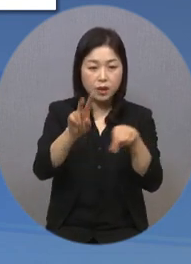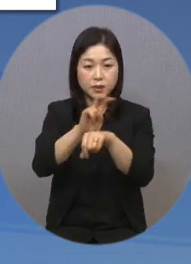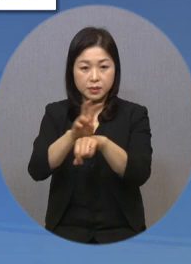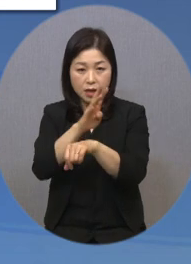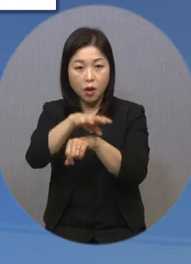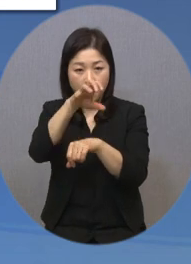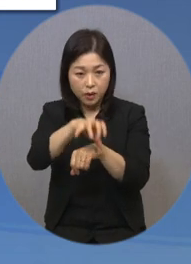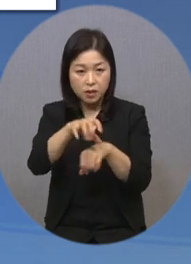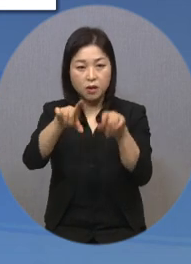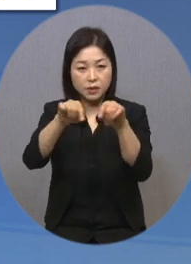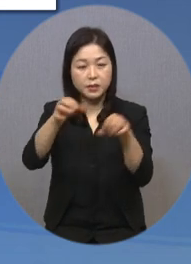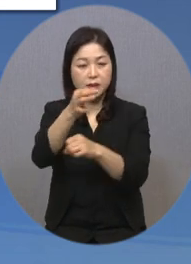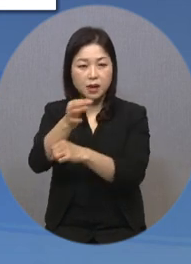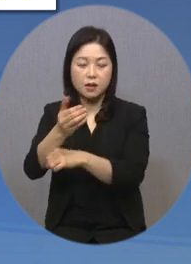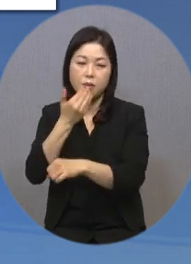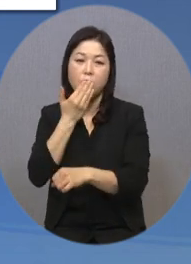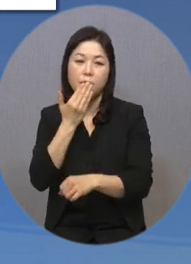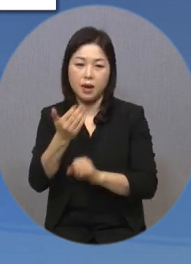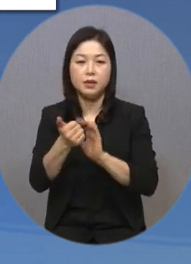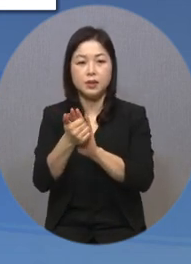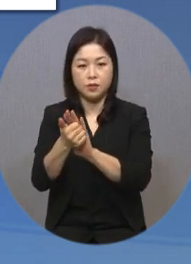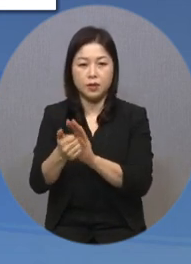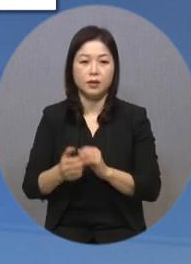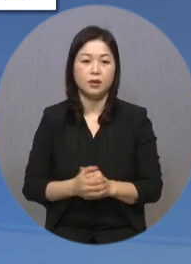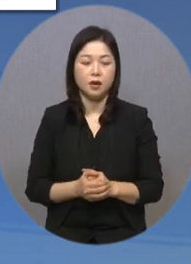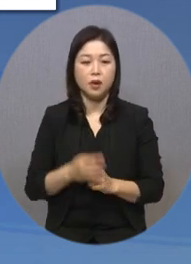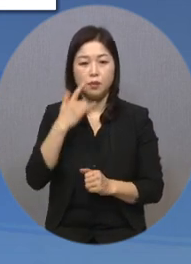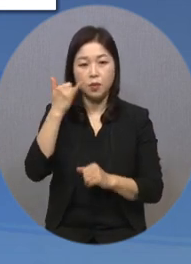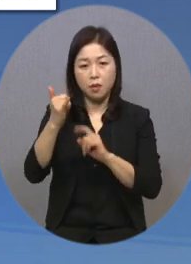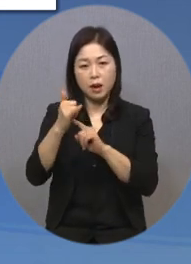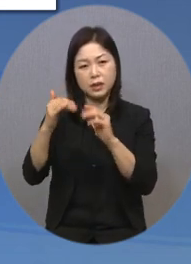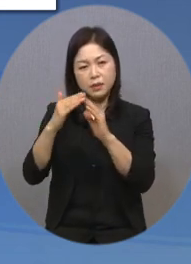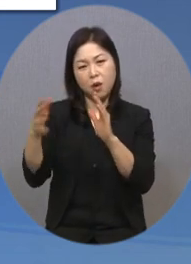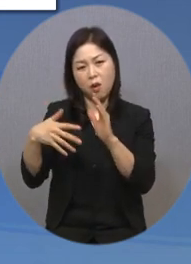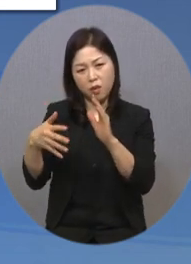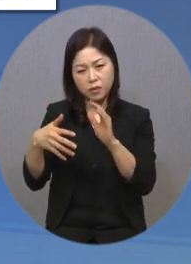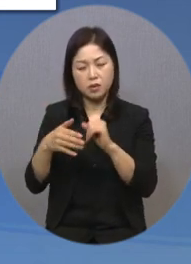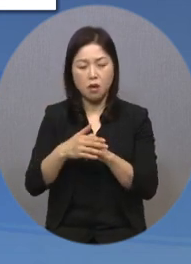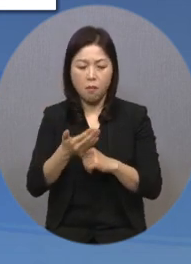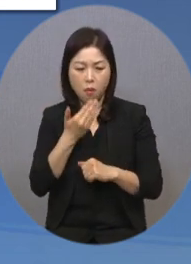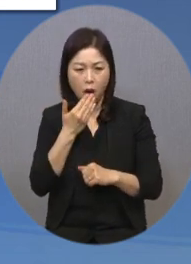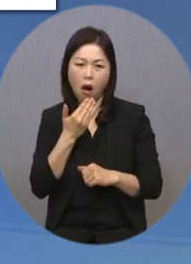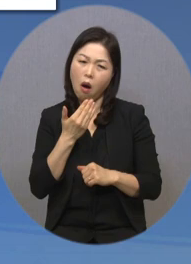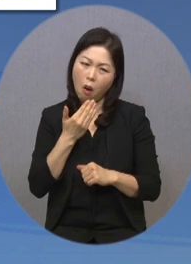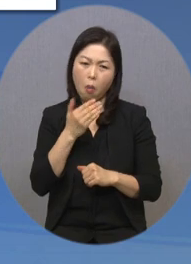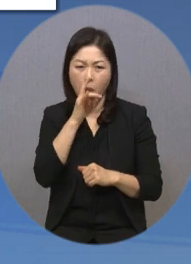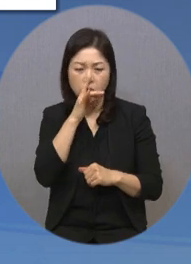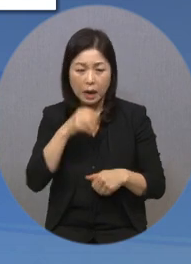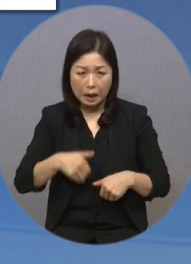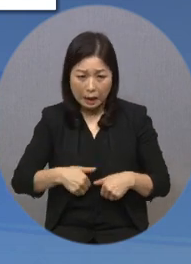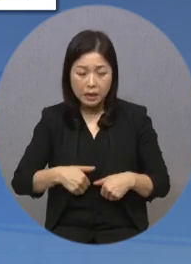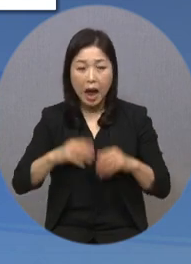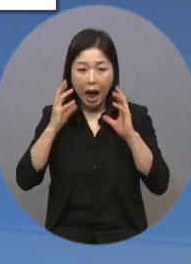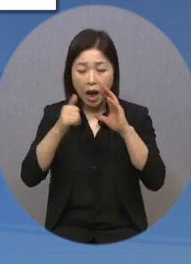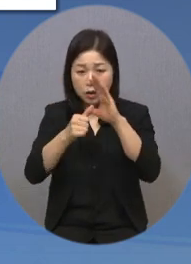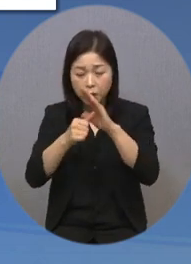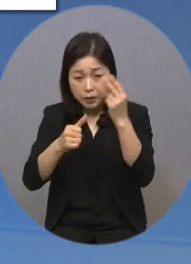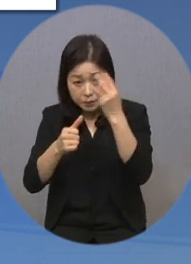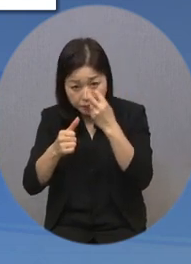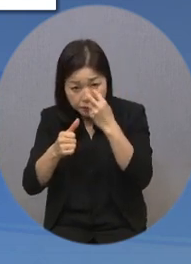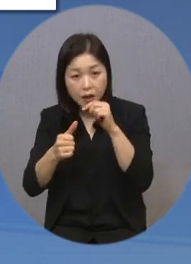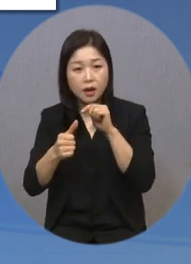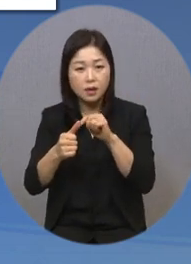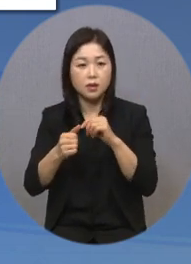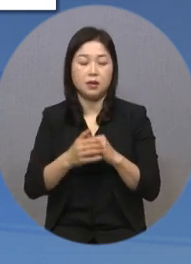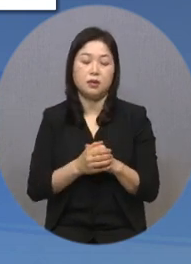음식을 사 먹을 수 있도록 지원합니다. 또 부모가 집을 비워 결식이 우려되는 아동을 집중적으로 조사해 꿈나무